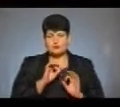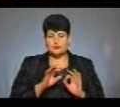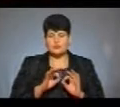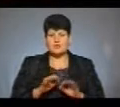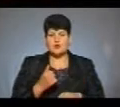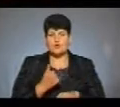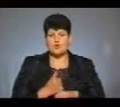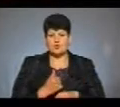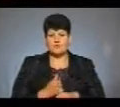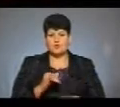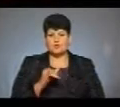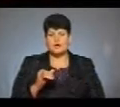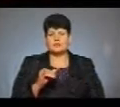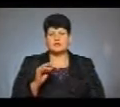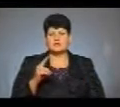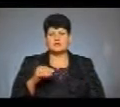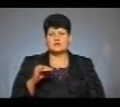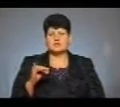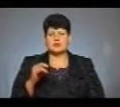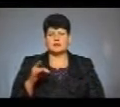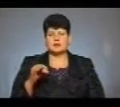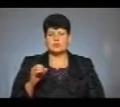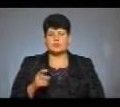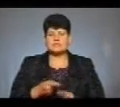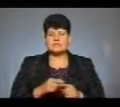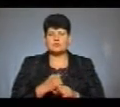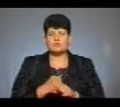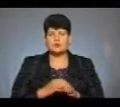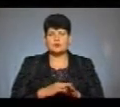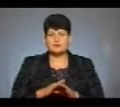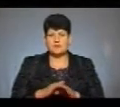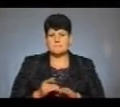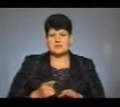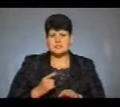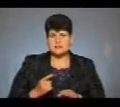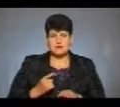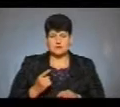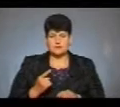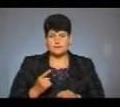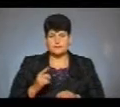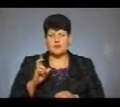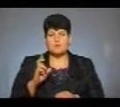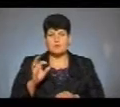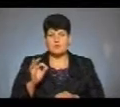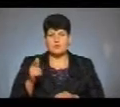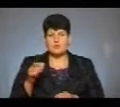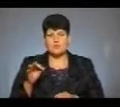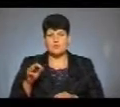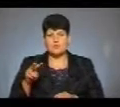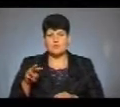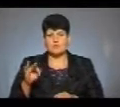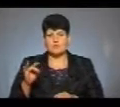мистецтва України Уляна Джигринюк. Це робота, виконана майстринею Богомолова Оксана